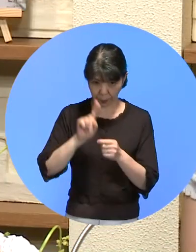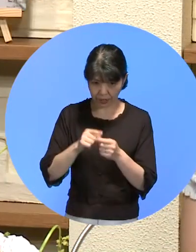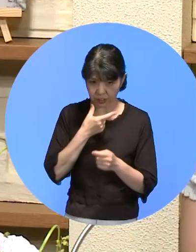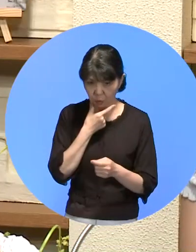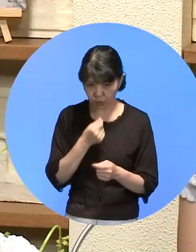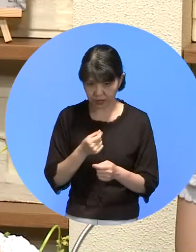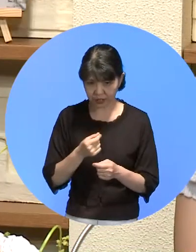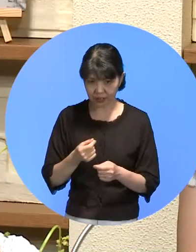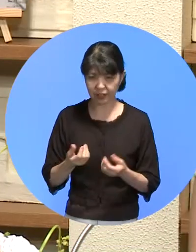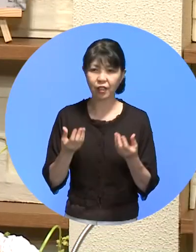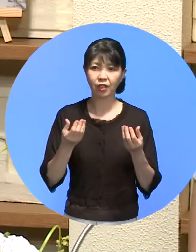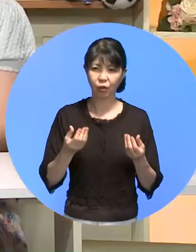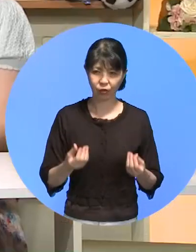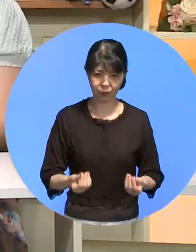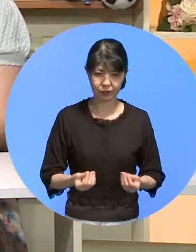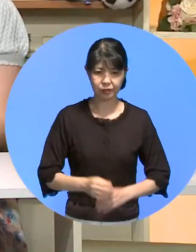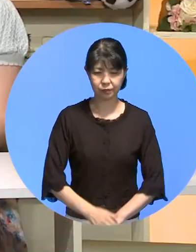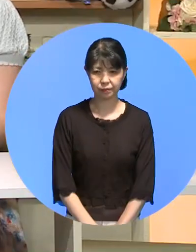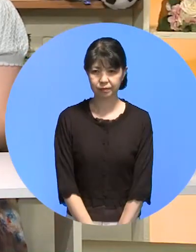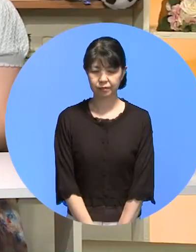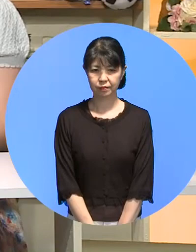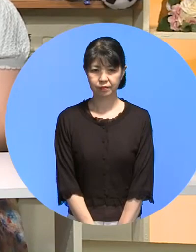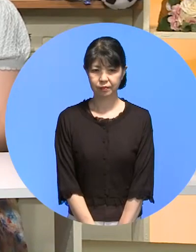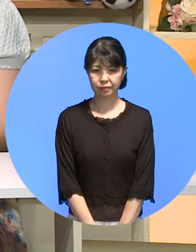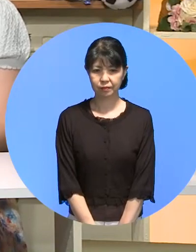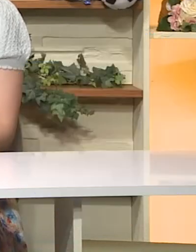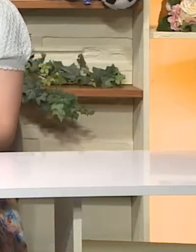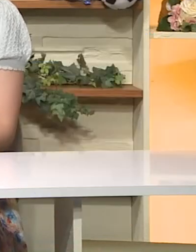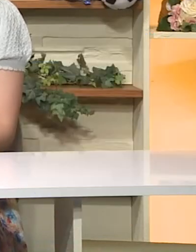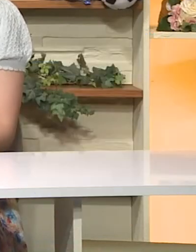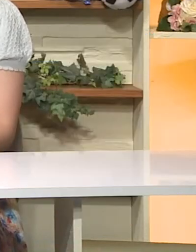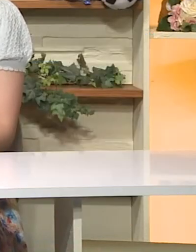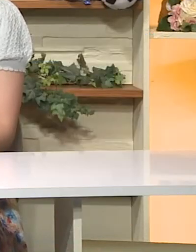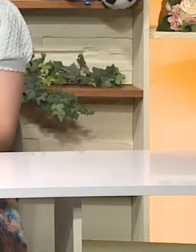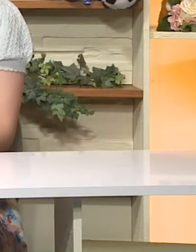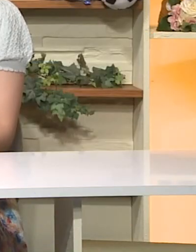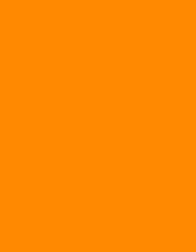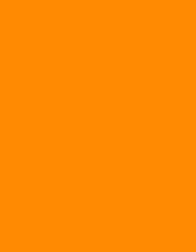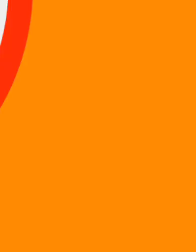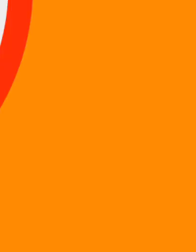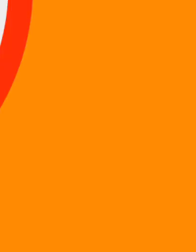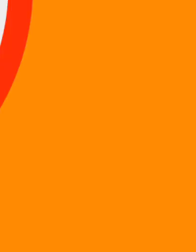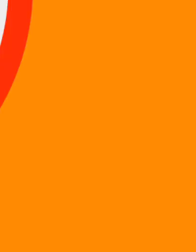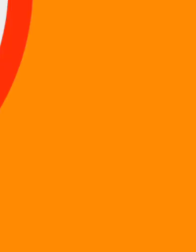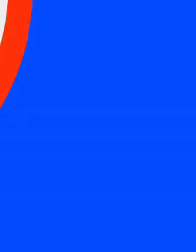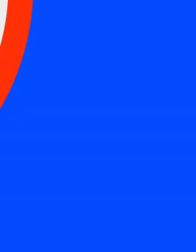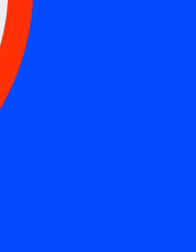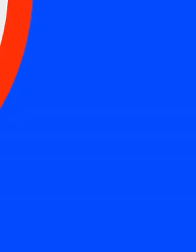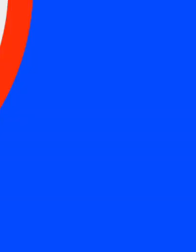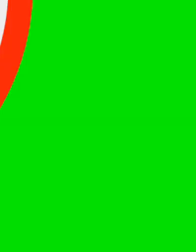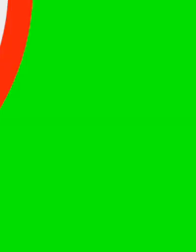っつりくっついていきたいですよね。 はい、 以上吹田の動きお送りしました。